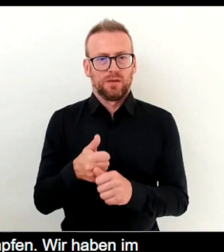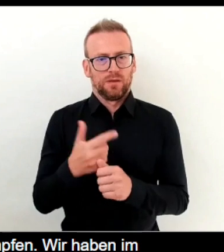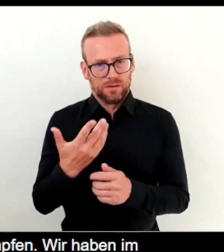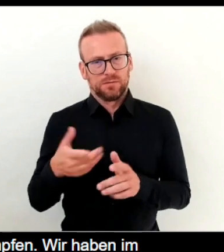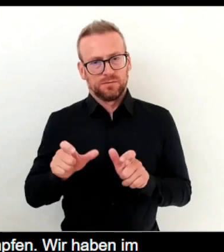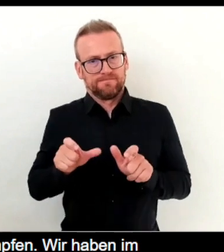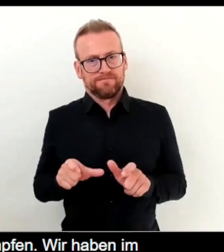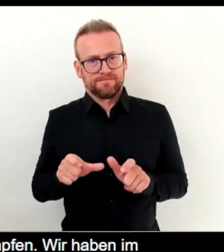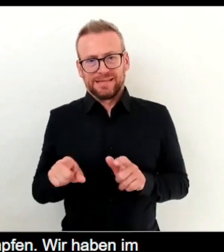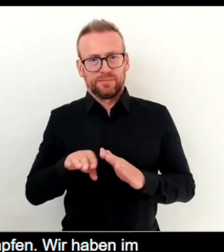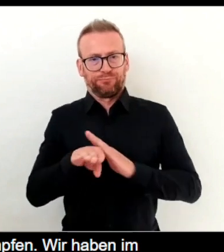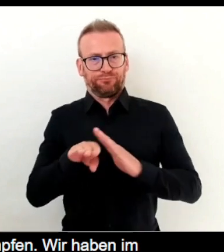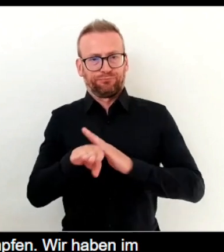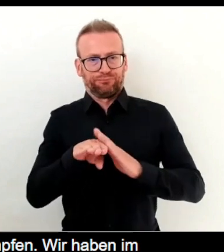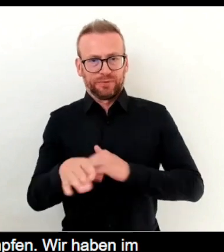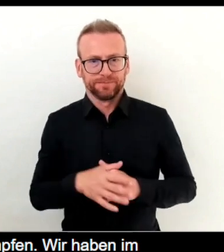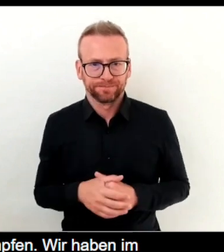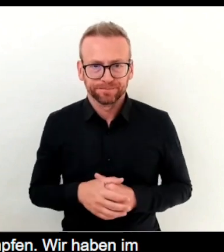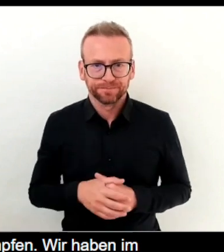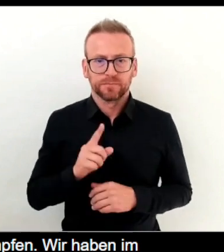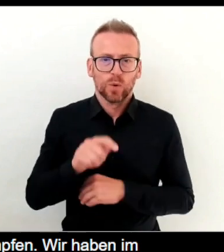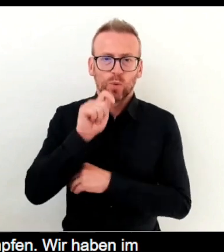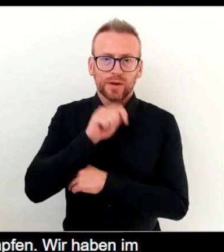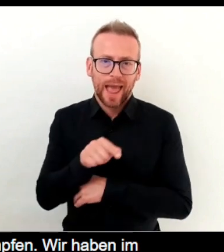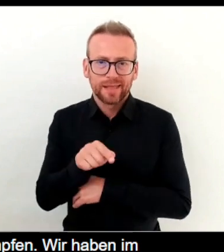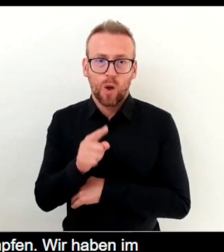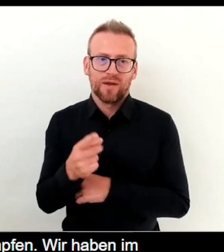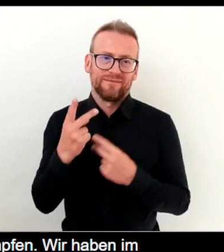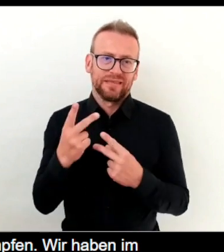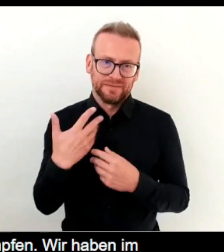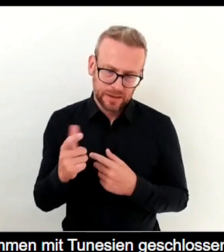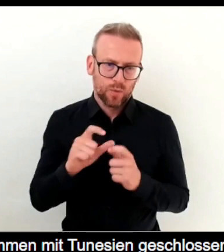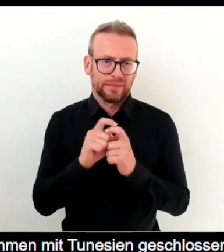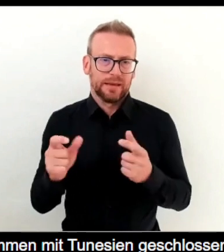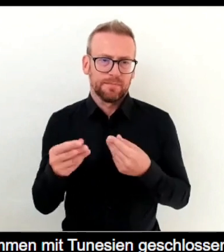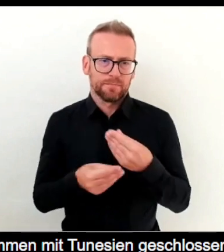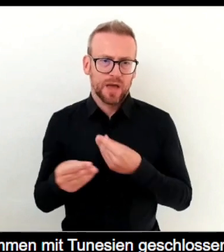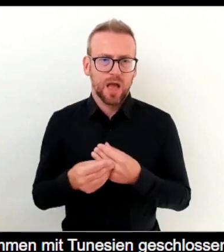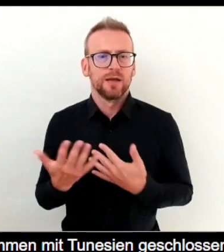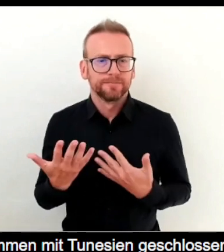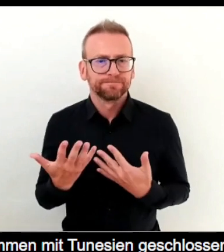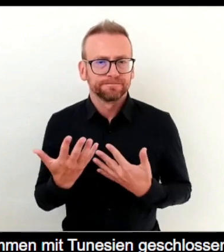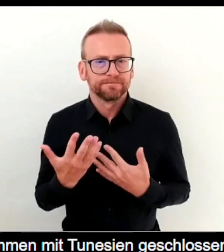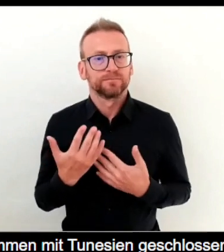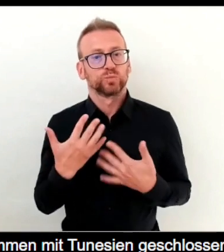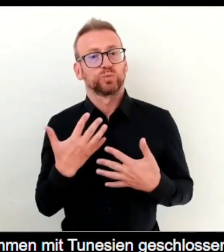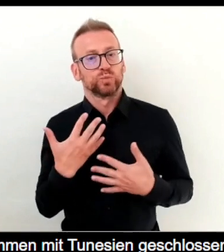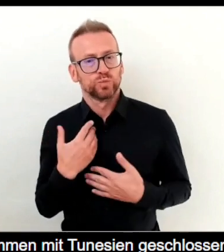querschnittliche Thema, die Bedeutung vitaler ländlicher Räume für Europa besprochen.